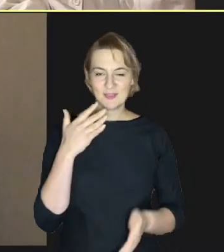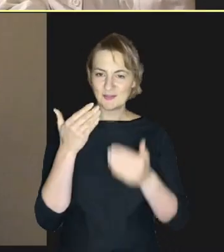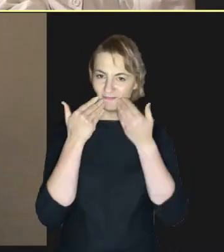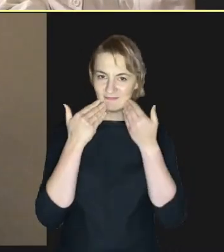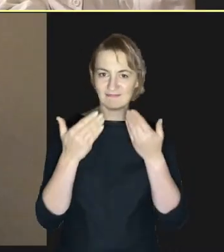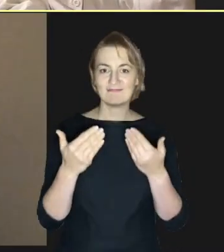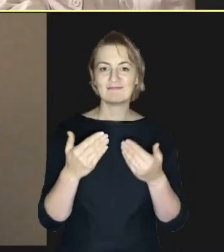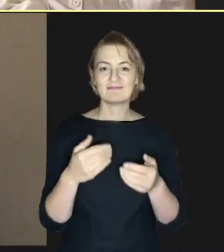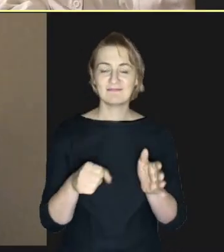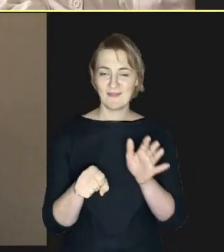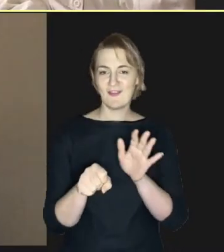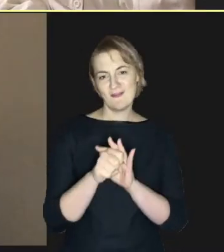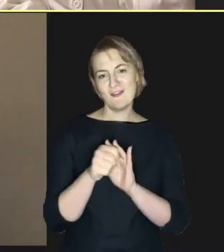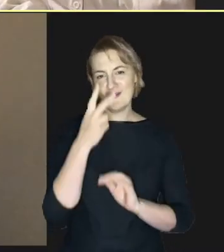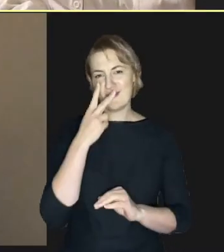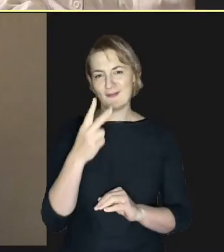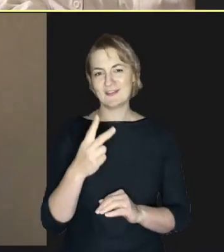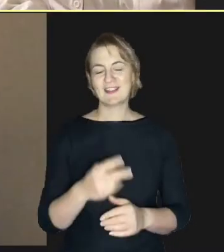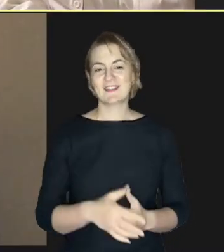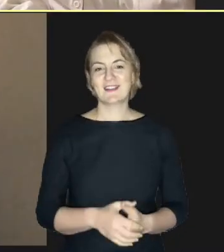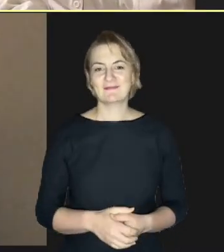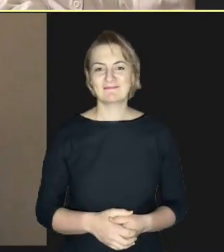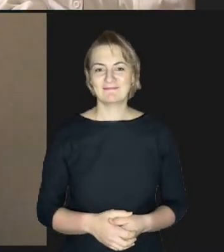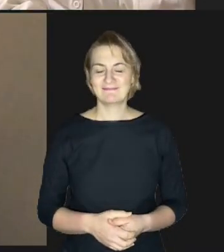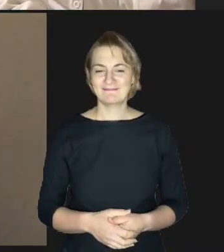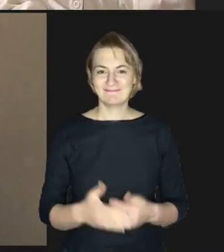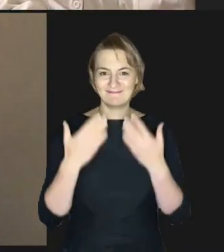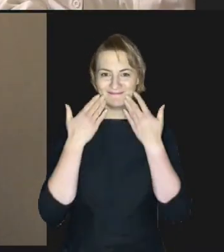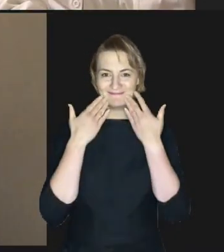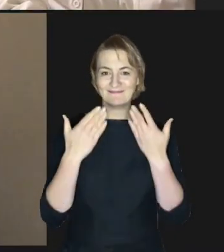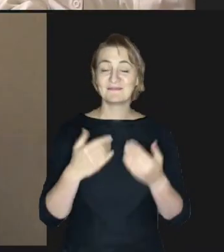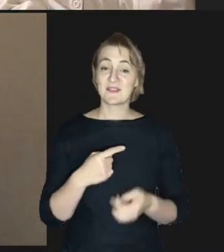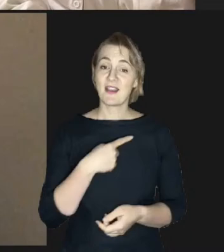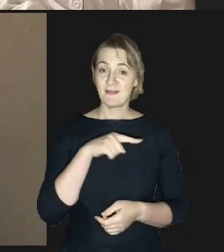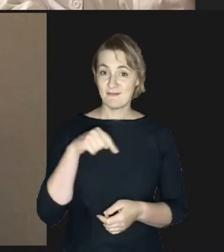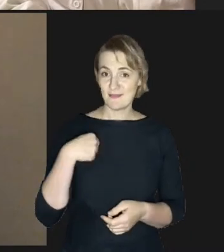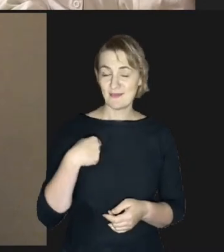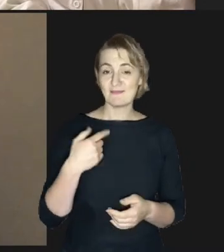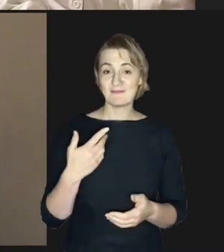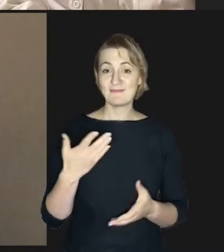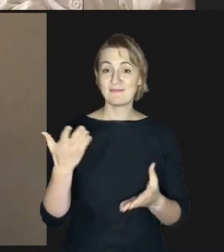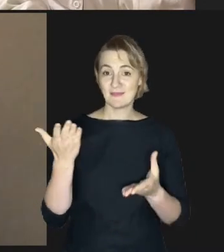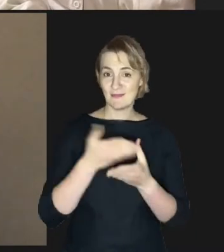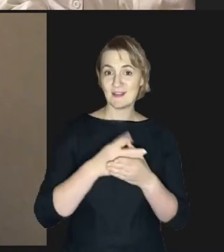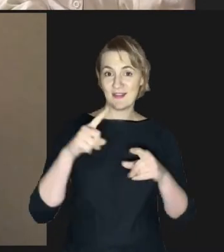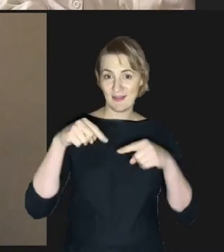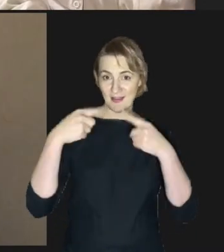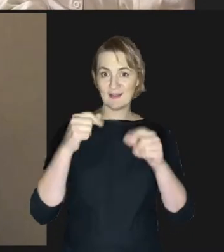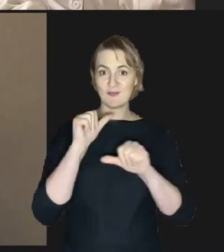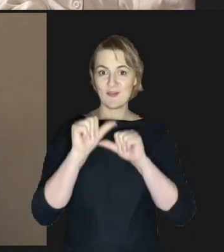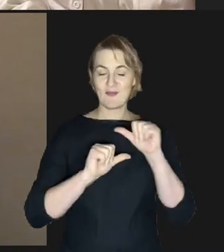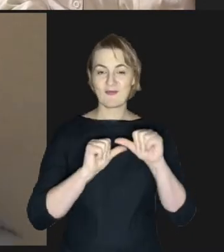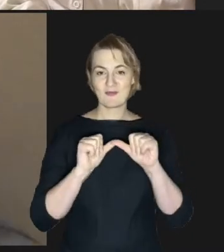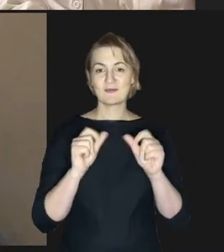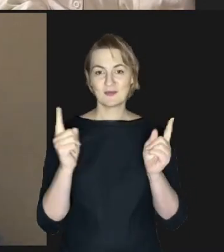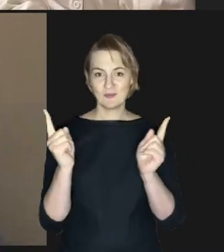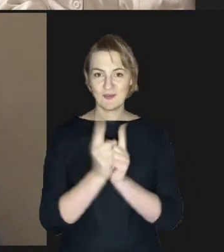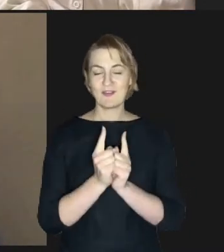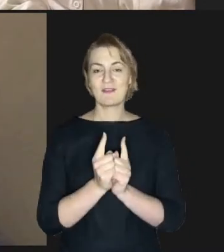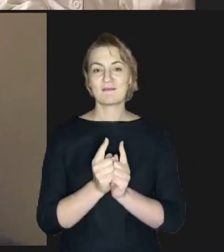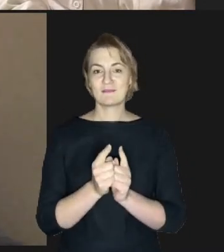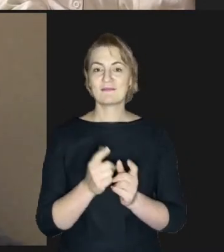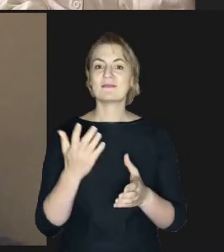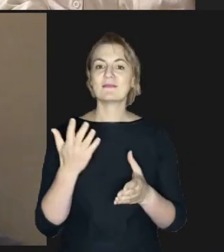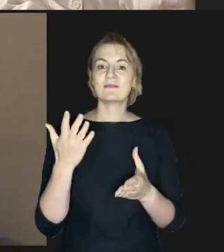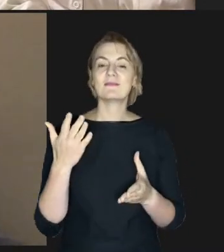do usłyszenia, do zobaczenia. Dziękujemy bardzo. My państwa zapraszamy w przyszłym roku na kolejne spotkania. Będziemy zapraszali w